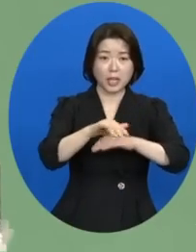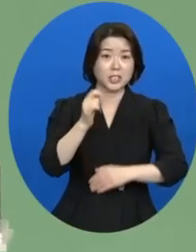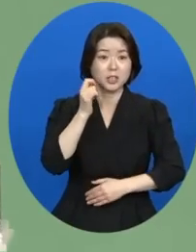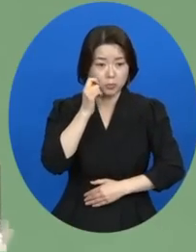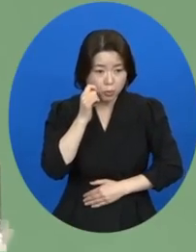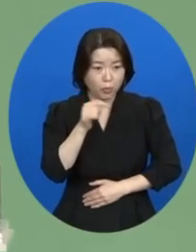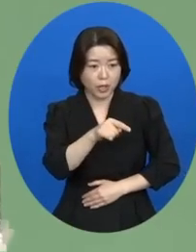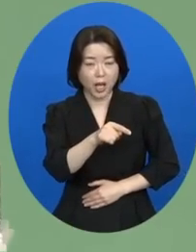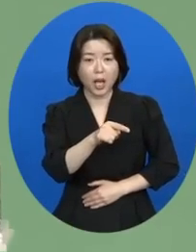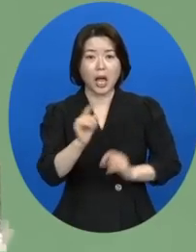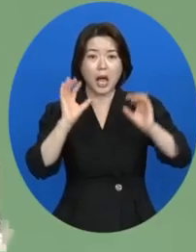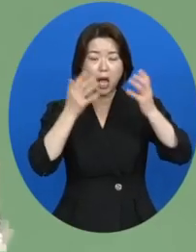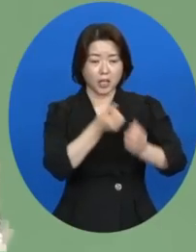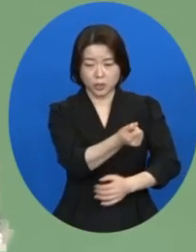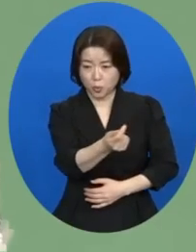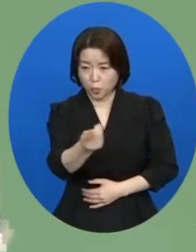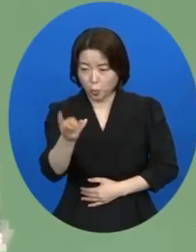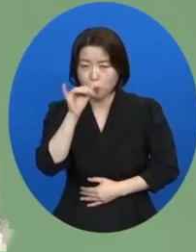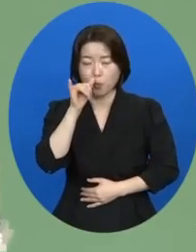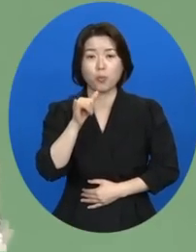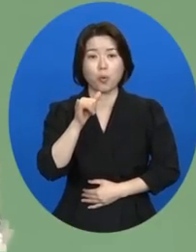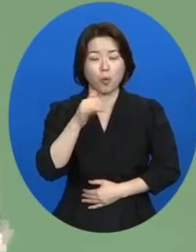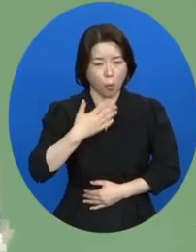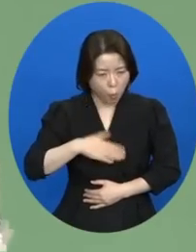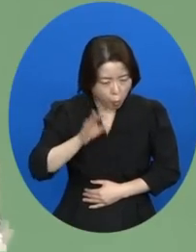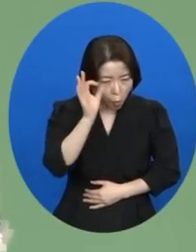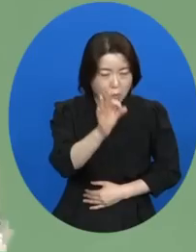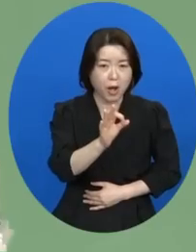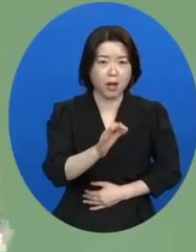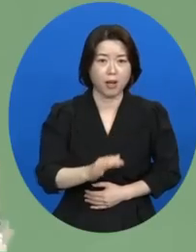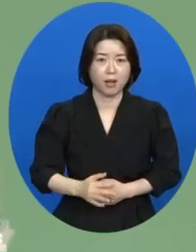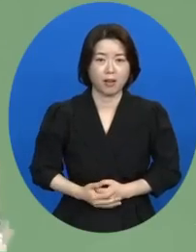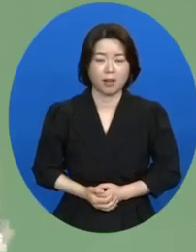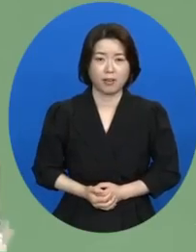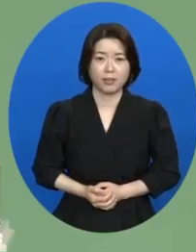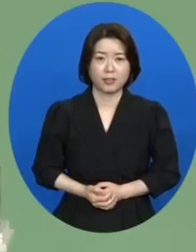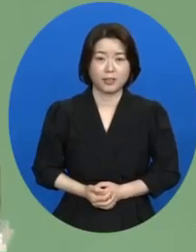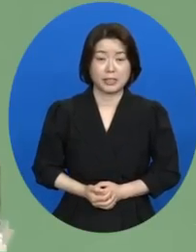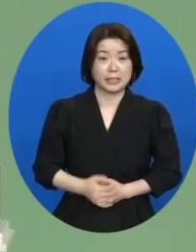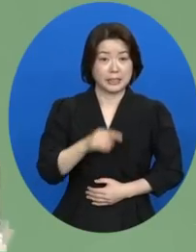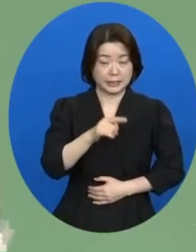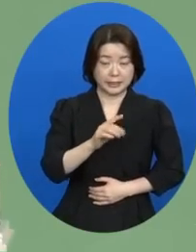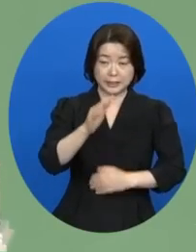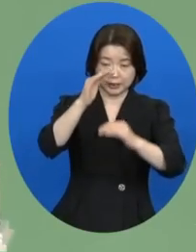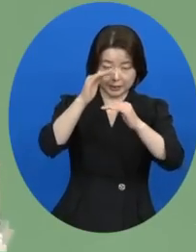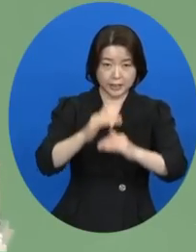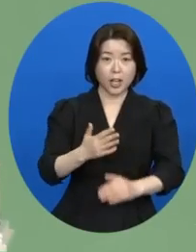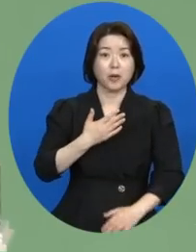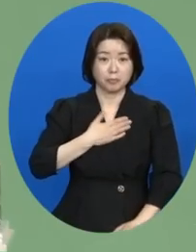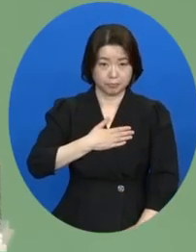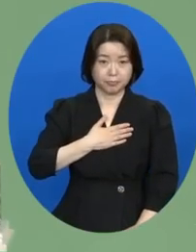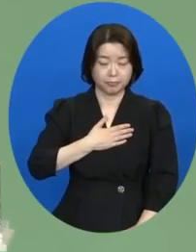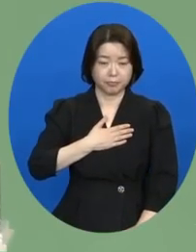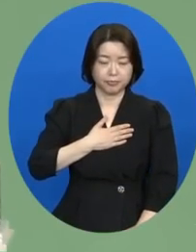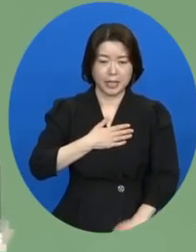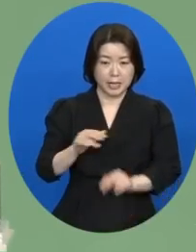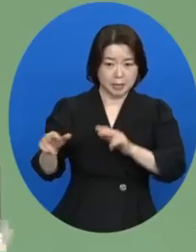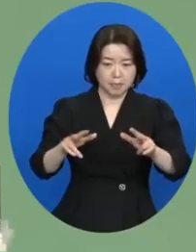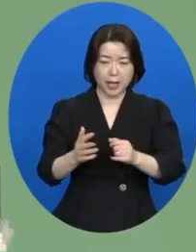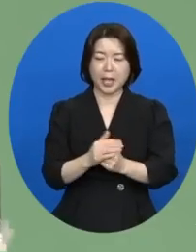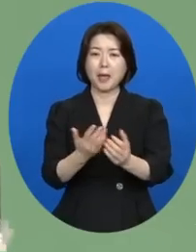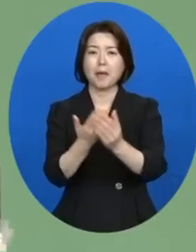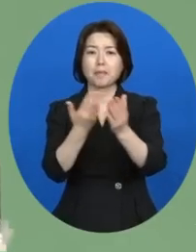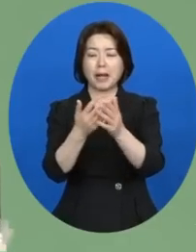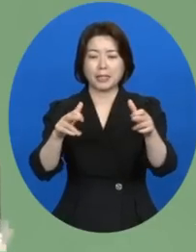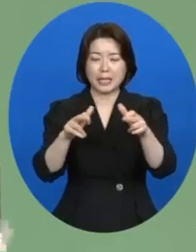다닌 아이들이 여러 명이 있는 것을 알게 되었습니다. 그 사실을 알고 저는 바로